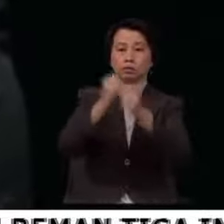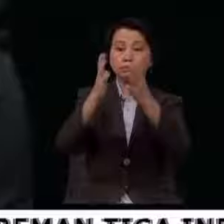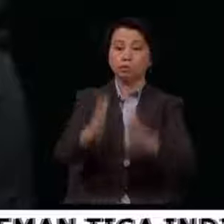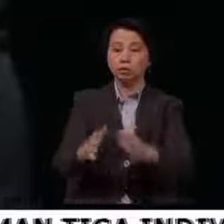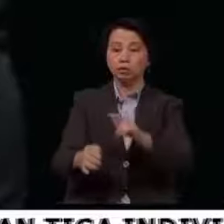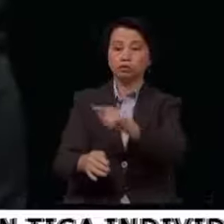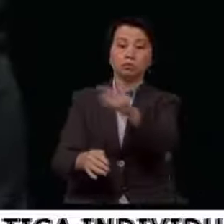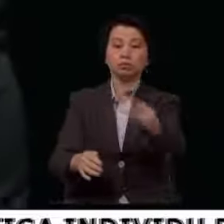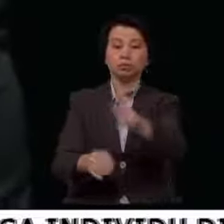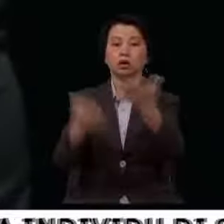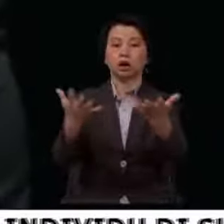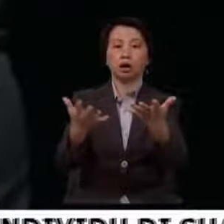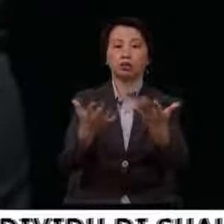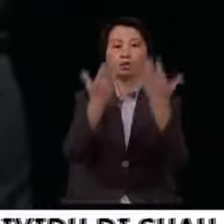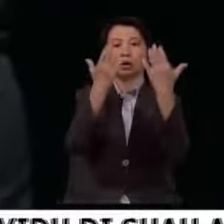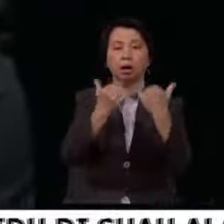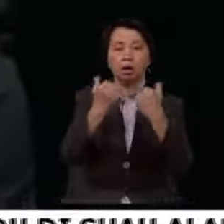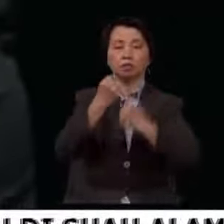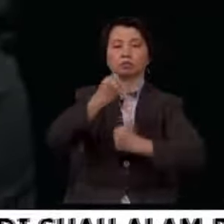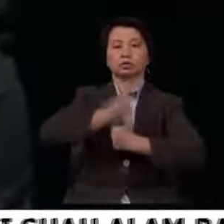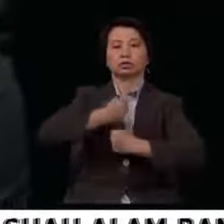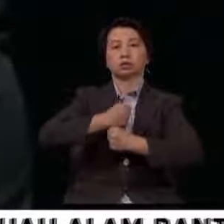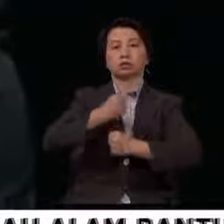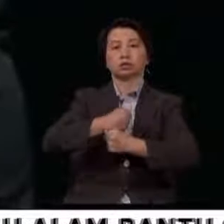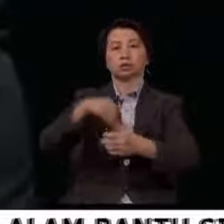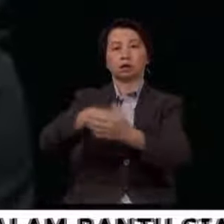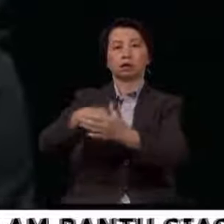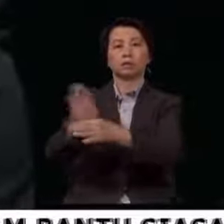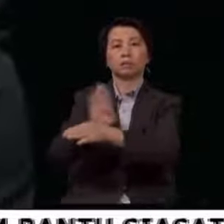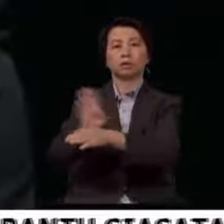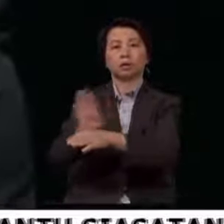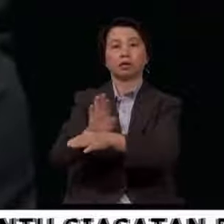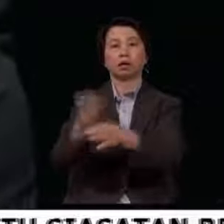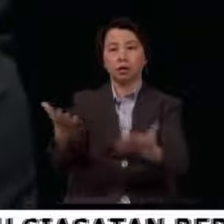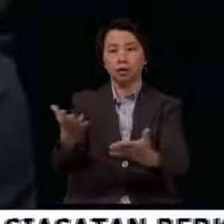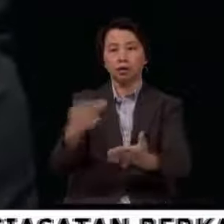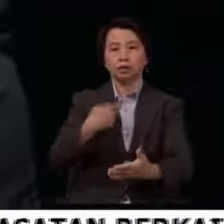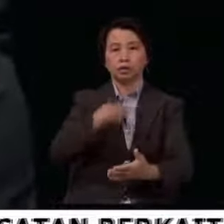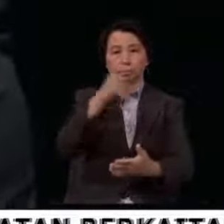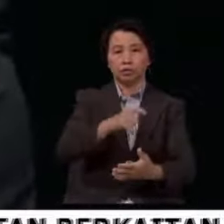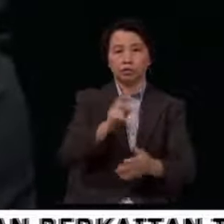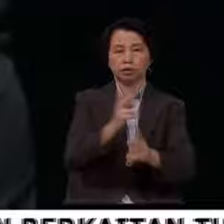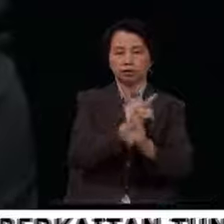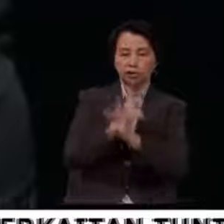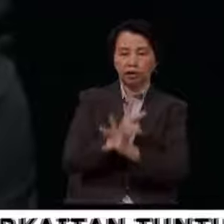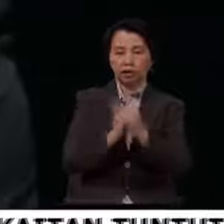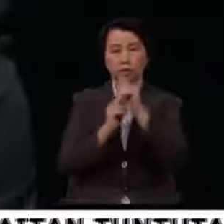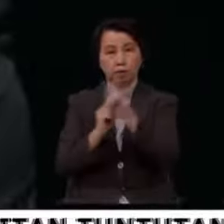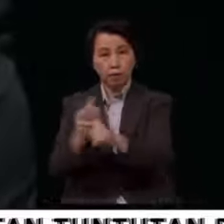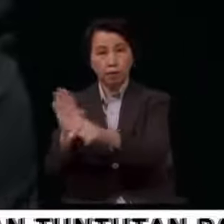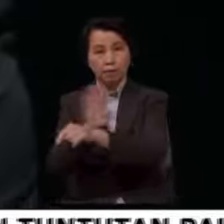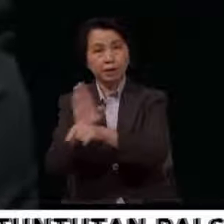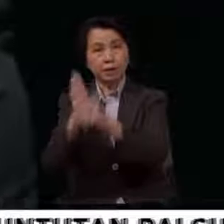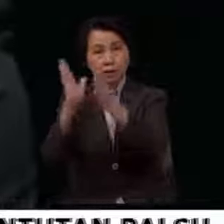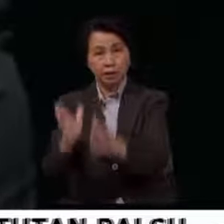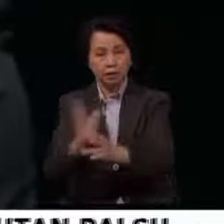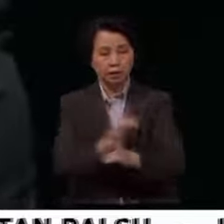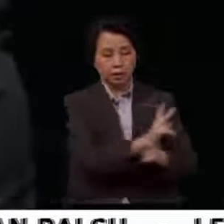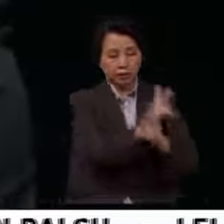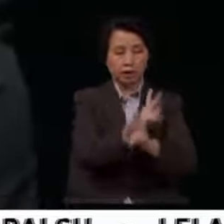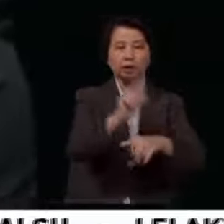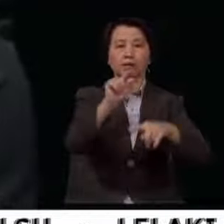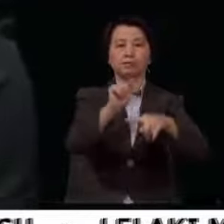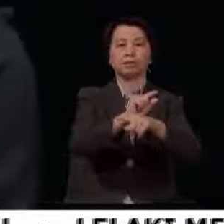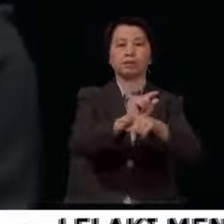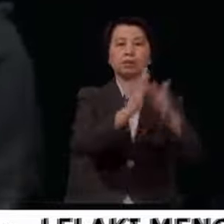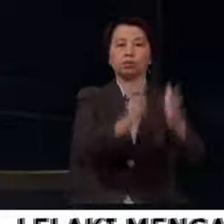dunia nih Hai biososial ini hah ampasnya lah sedikit banyak isu ini memberi imej